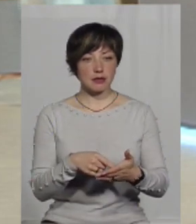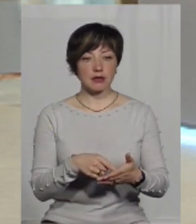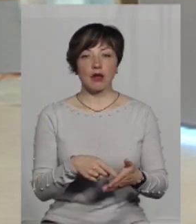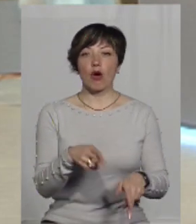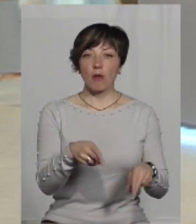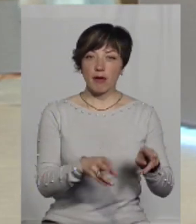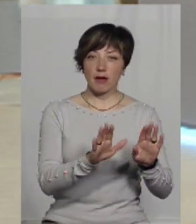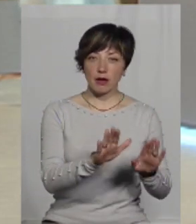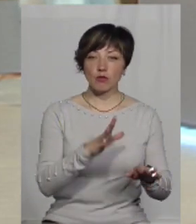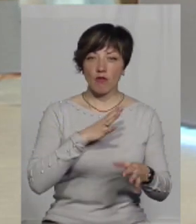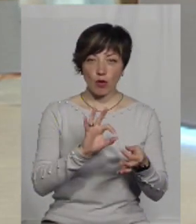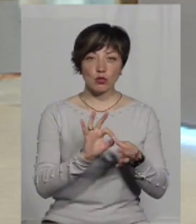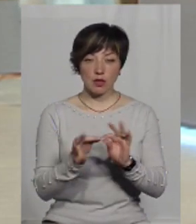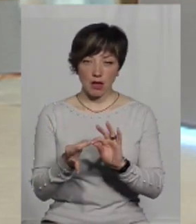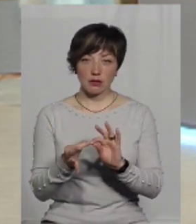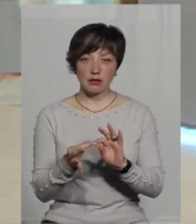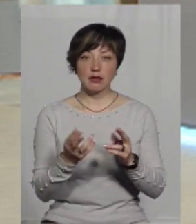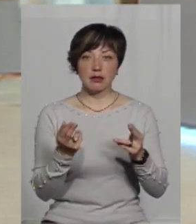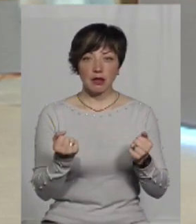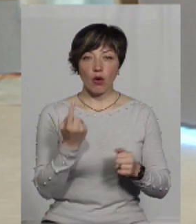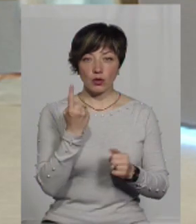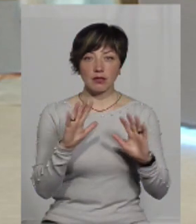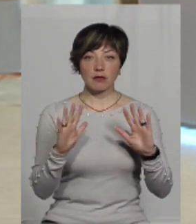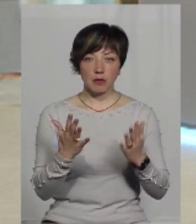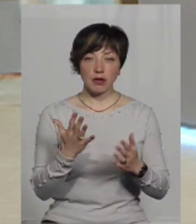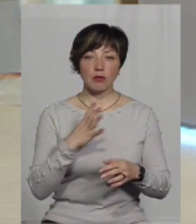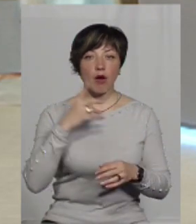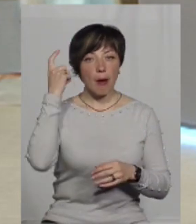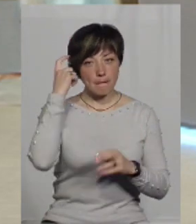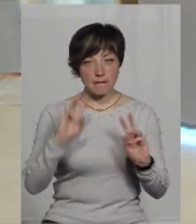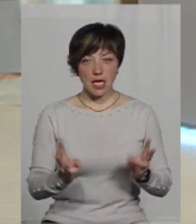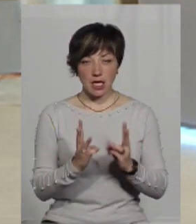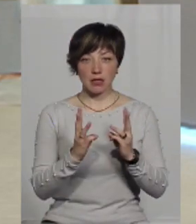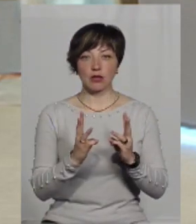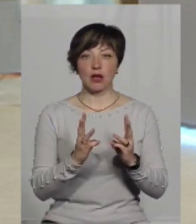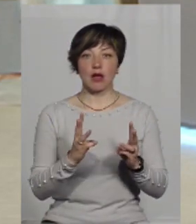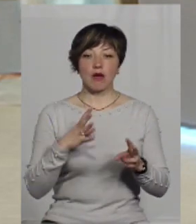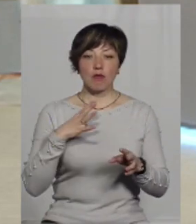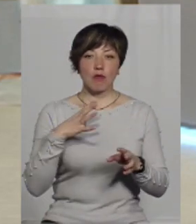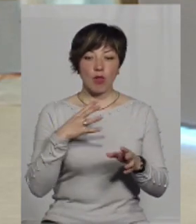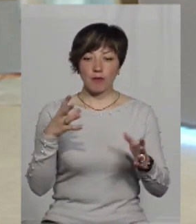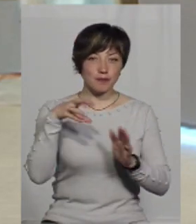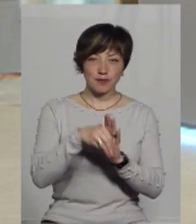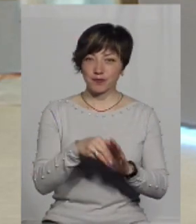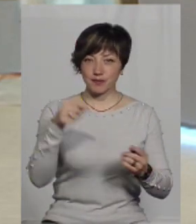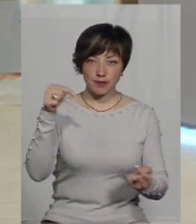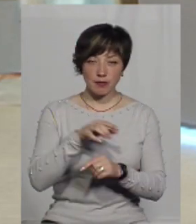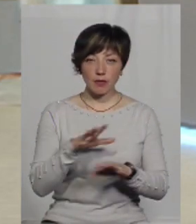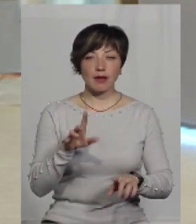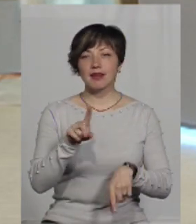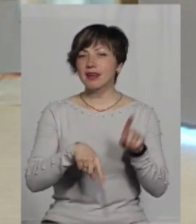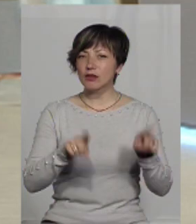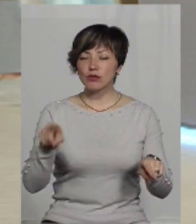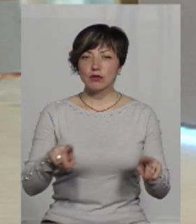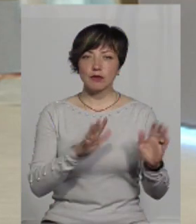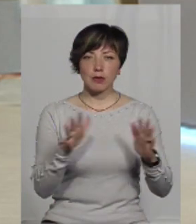і операція. Бувають і ускладнення. Такий от один випадок менінгіту був, відторгнення імпланту було. Це поодинокі випадки,